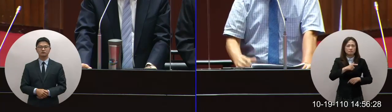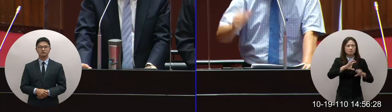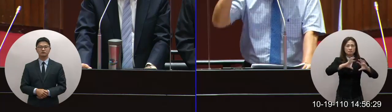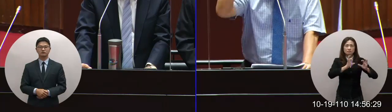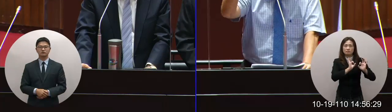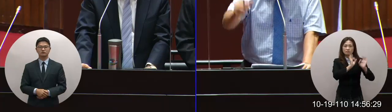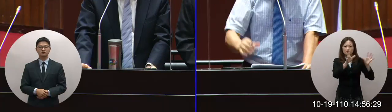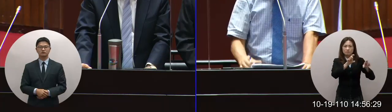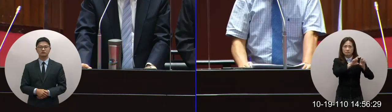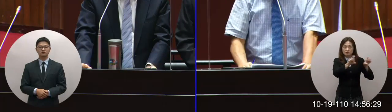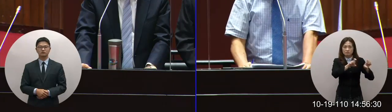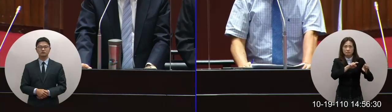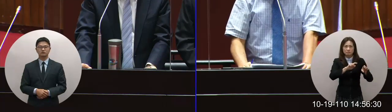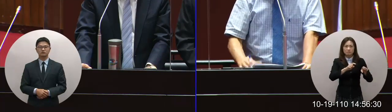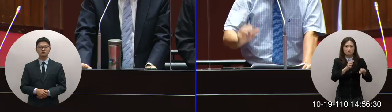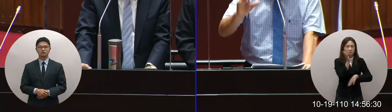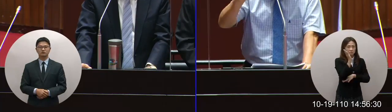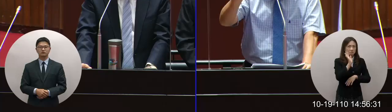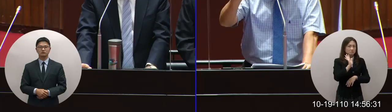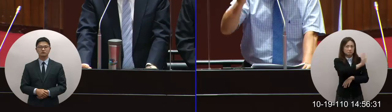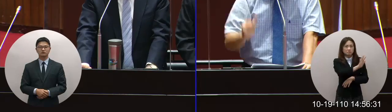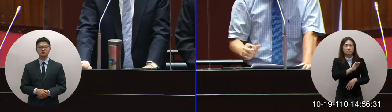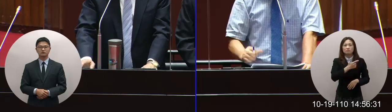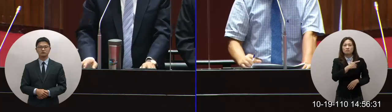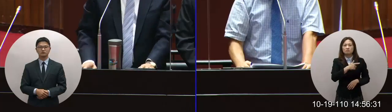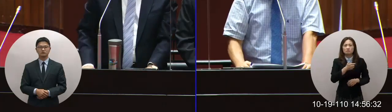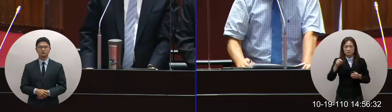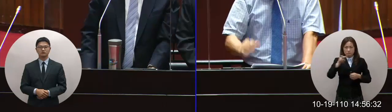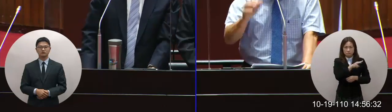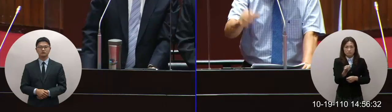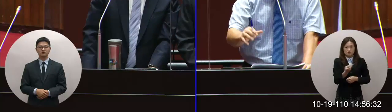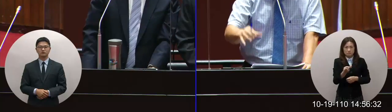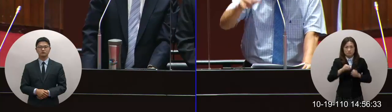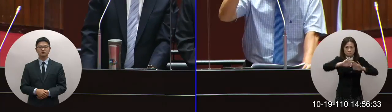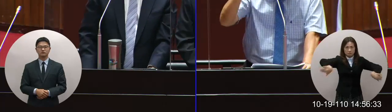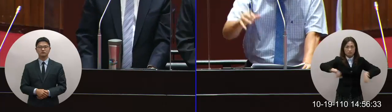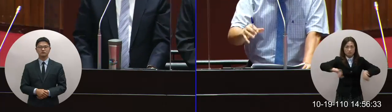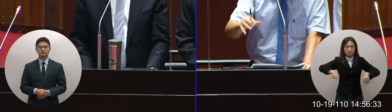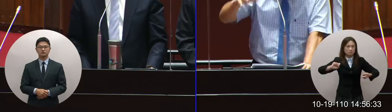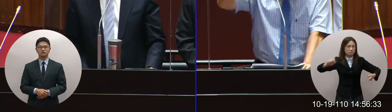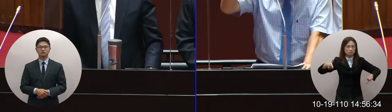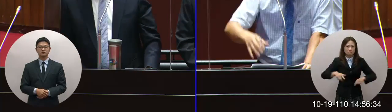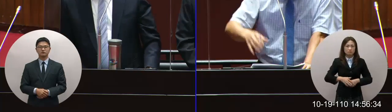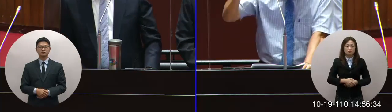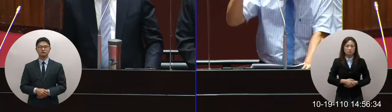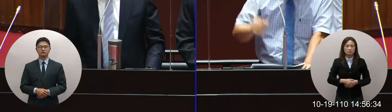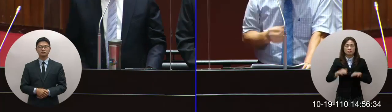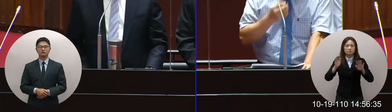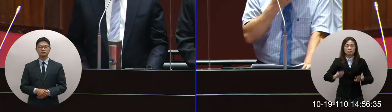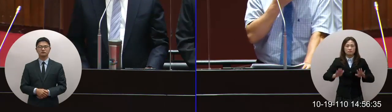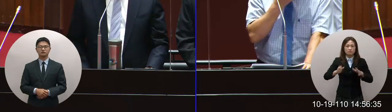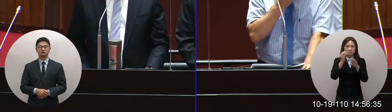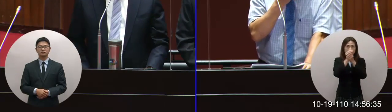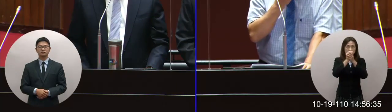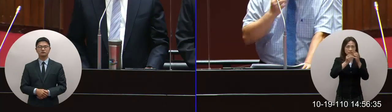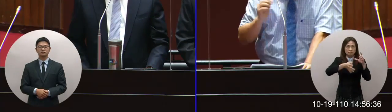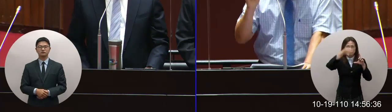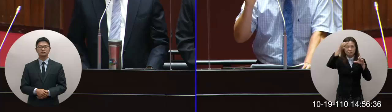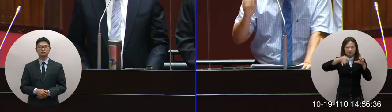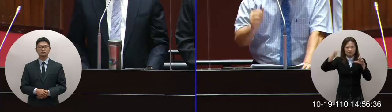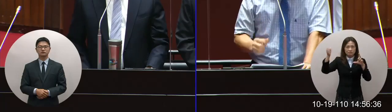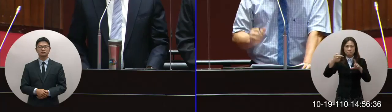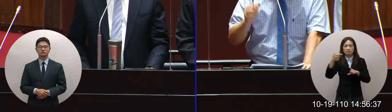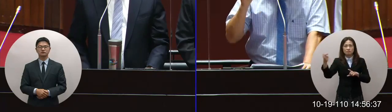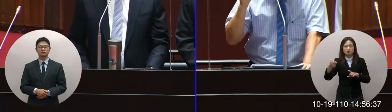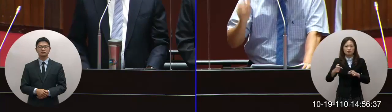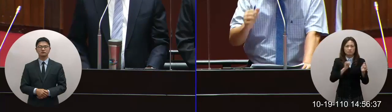苗不是政府做的，我们要把它分清楚。那今天就是因为股价的波动，